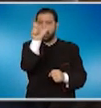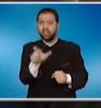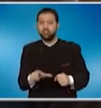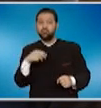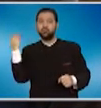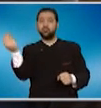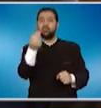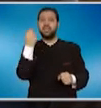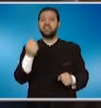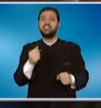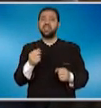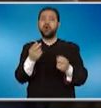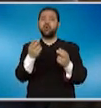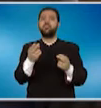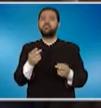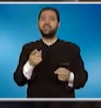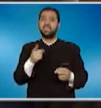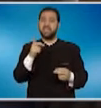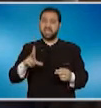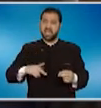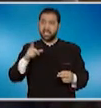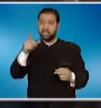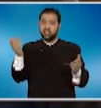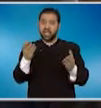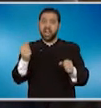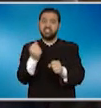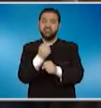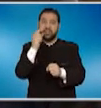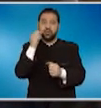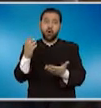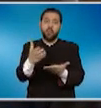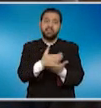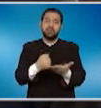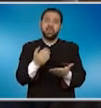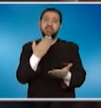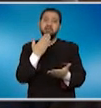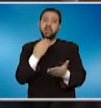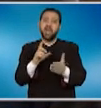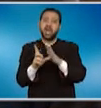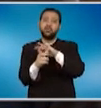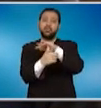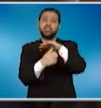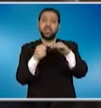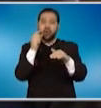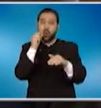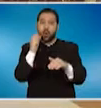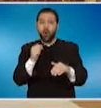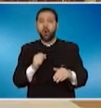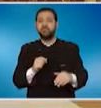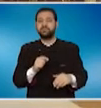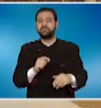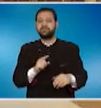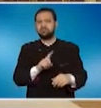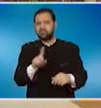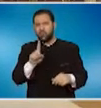Dumnezeu, în acest caz, este cel care se face om ca să biruiască păcatul din om, nu